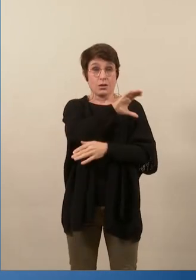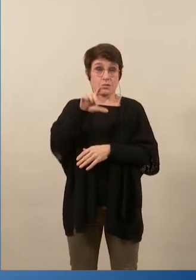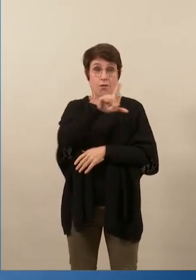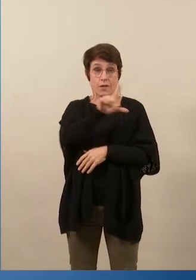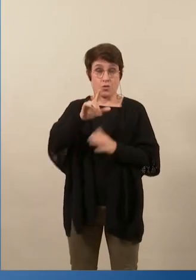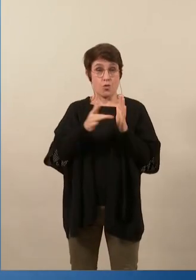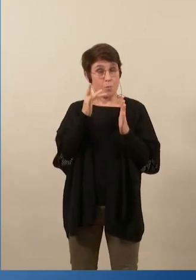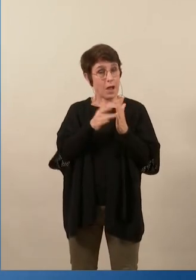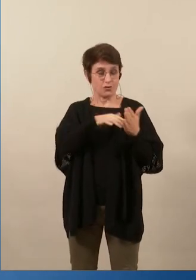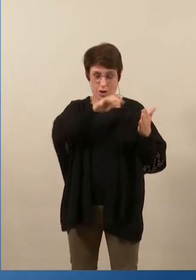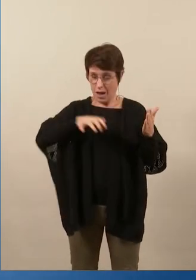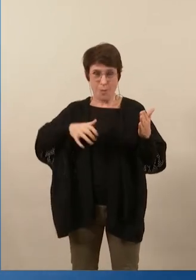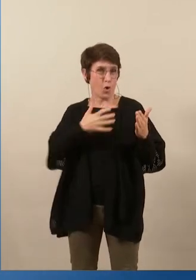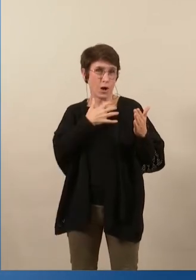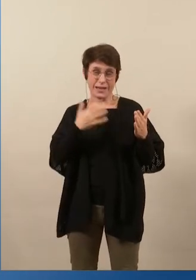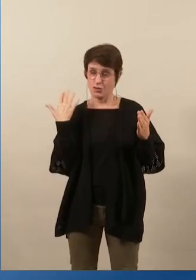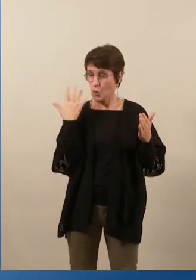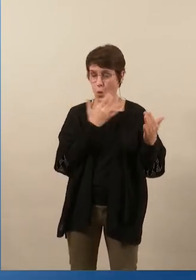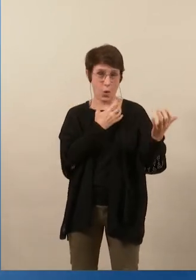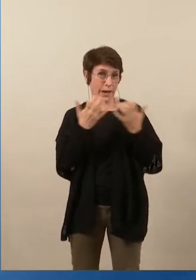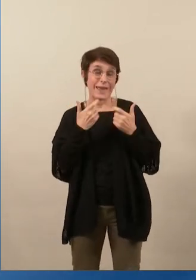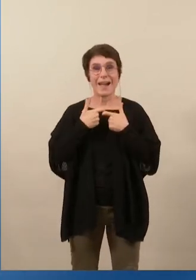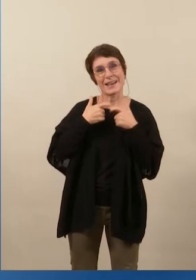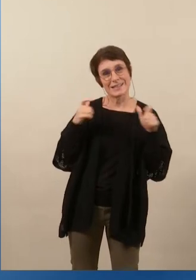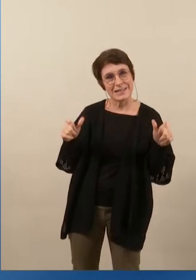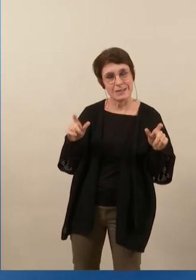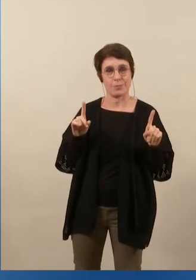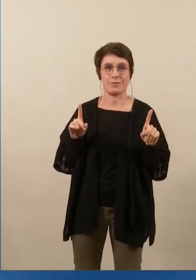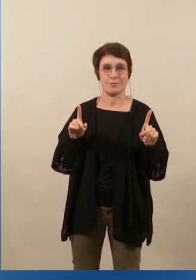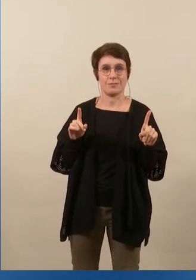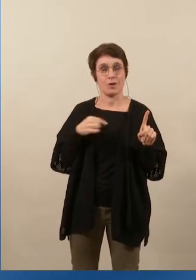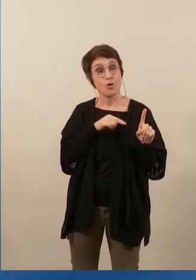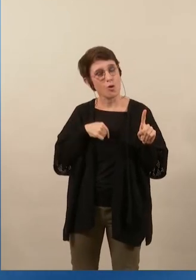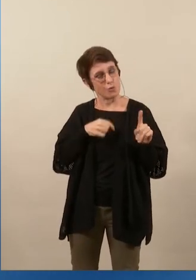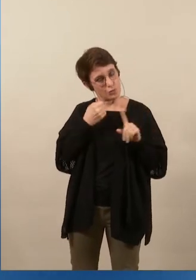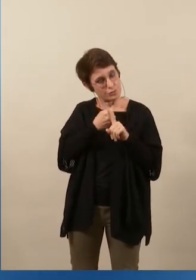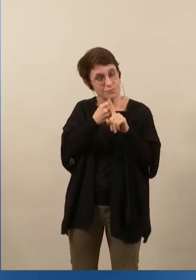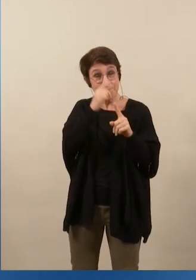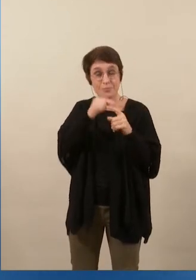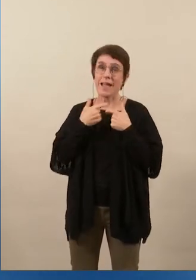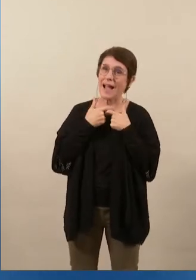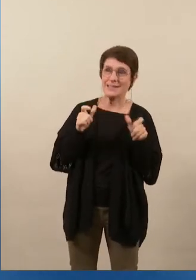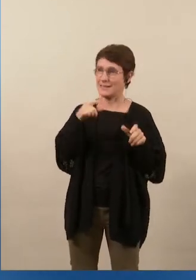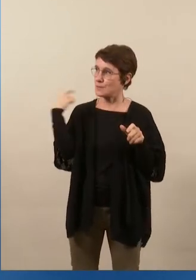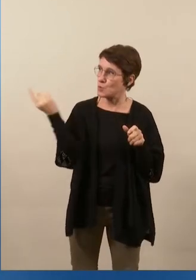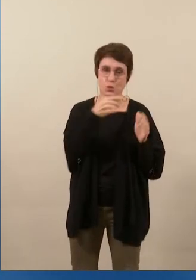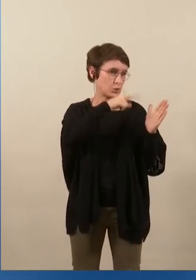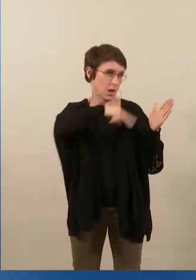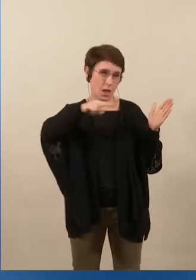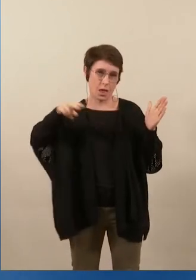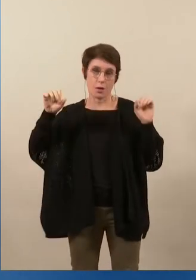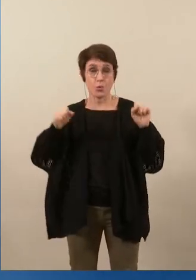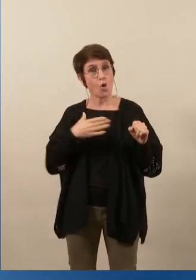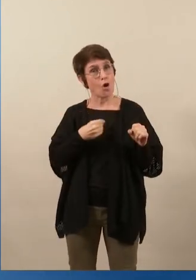riche coloré instructive il est accessible uniquement on a voulu le rendre le plus accessible possible pour toutes et tous avec avec un un